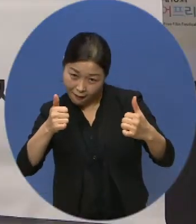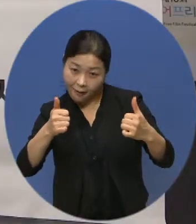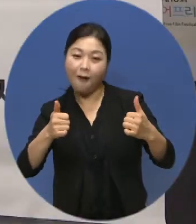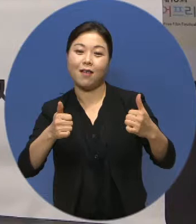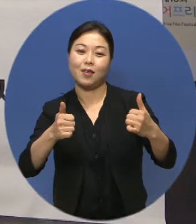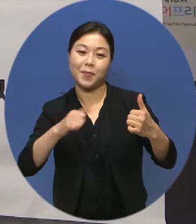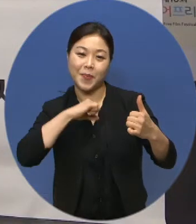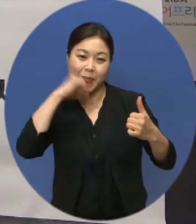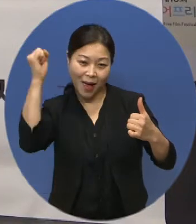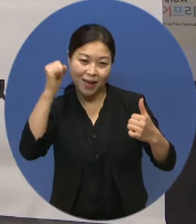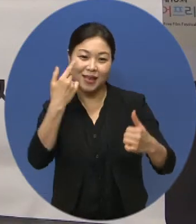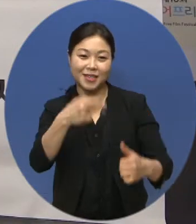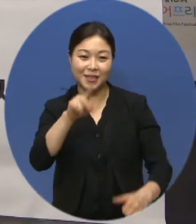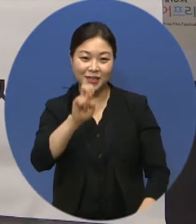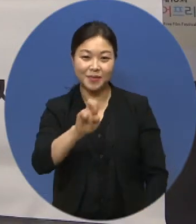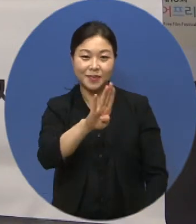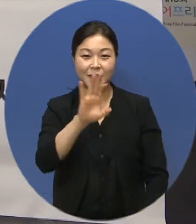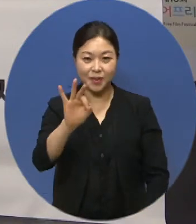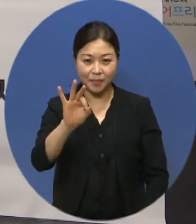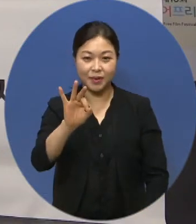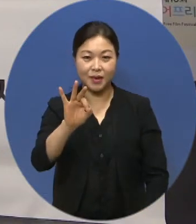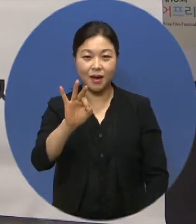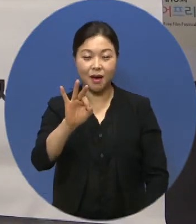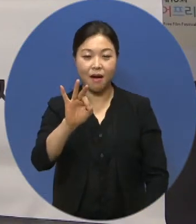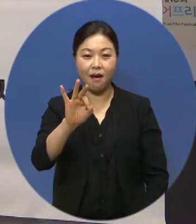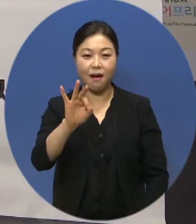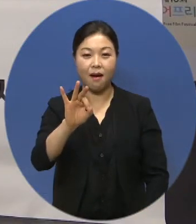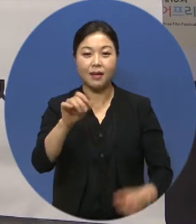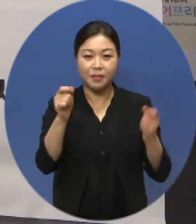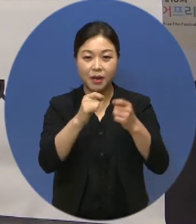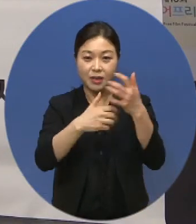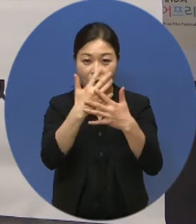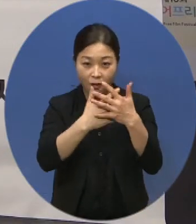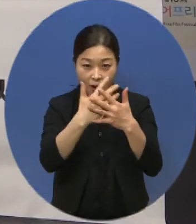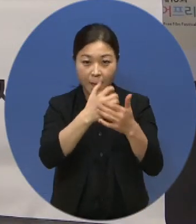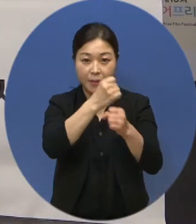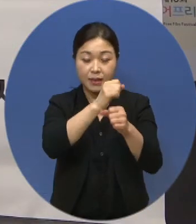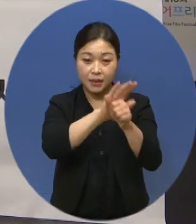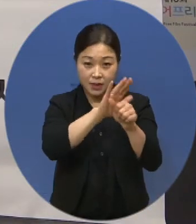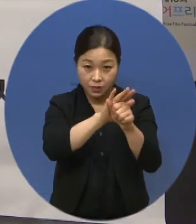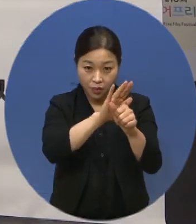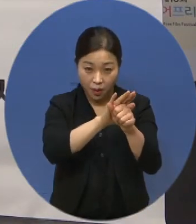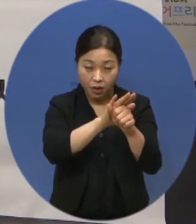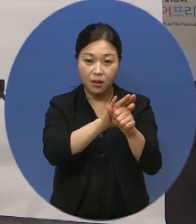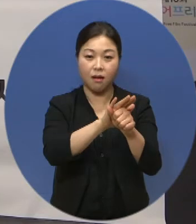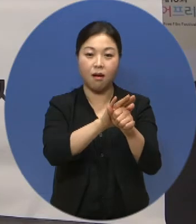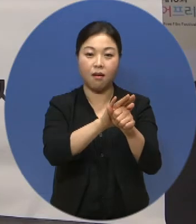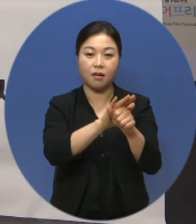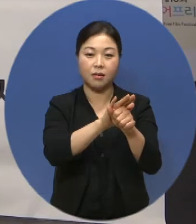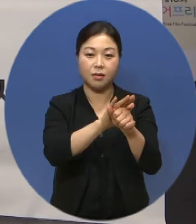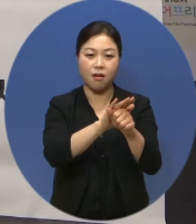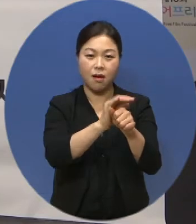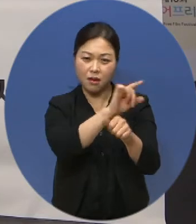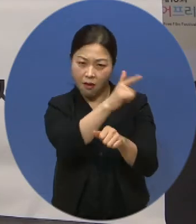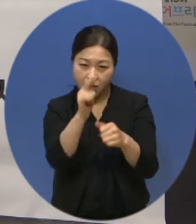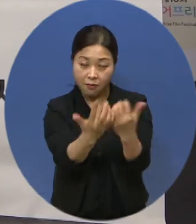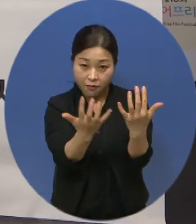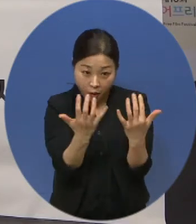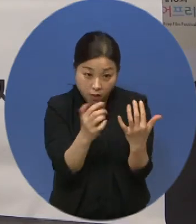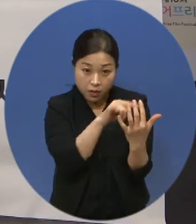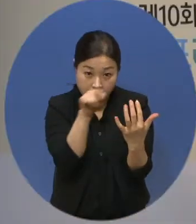진행된 2020 베리어프리 단편 영화 제작 지원 출품작 부문에서 좀 선정이 된